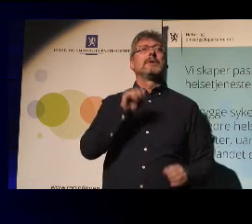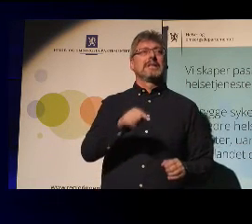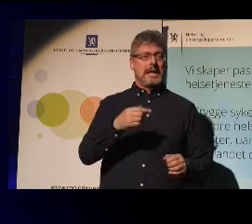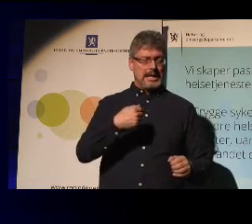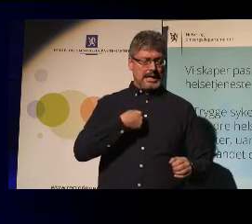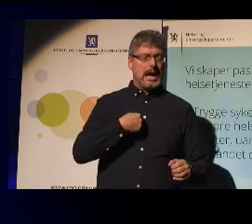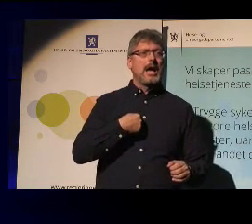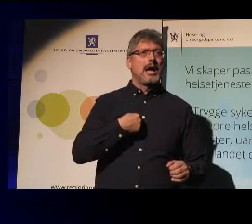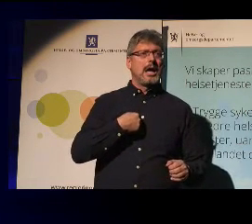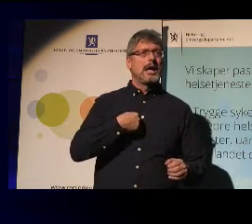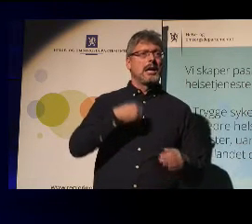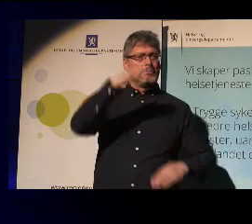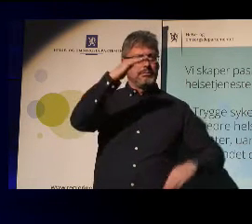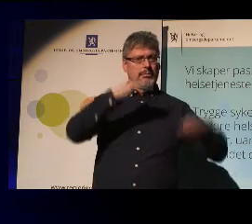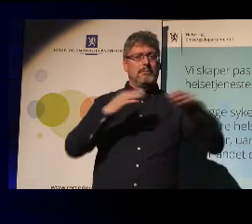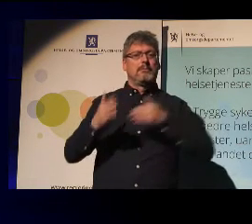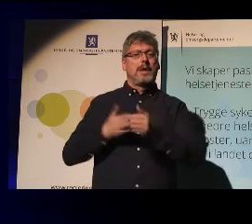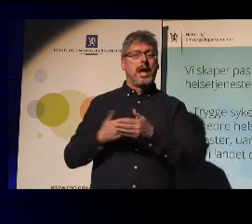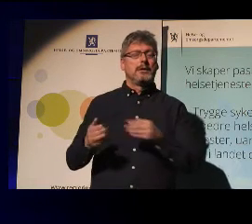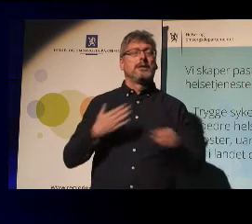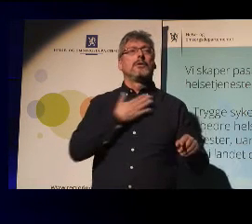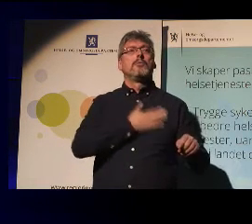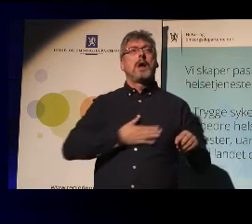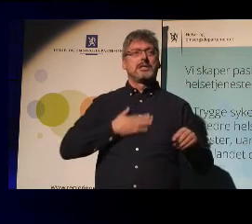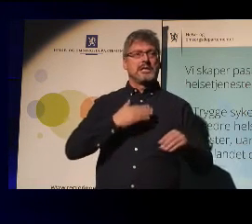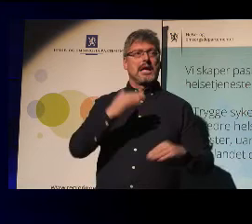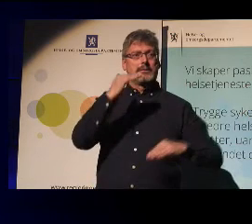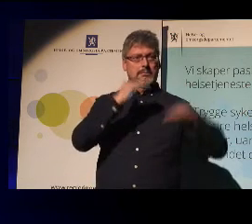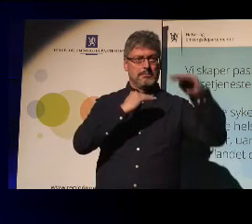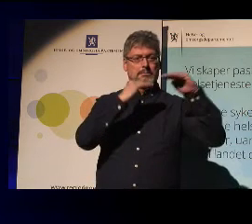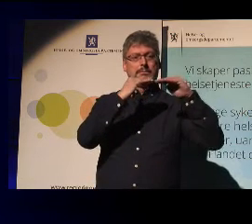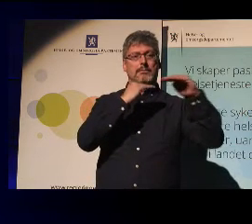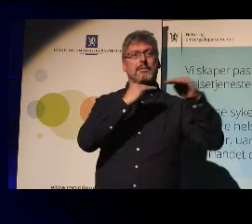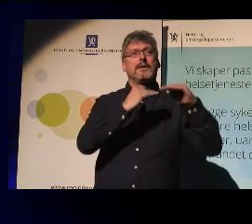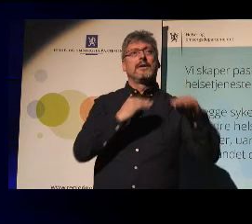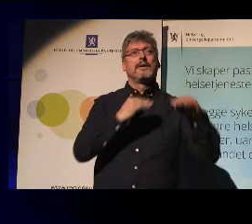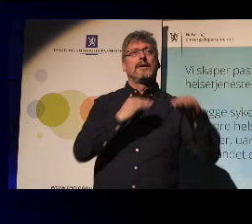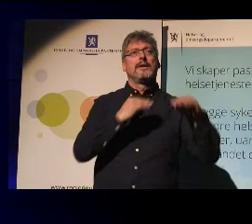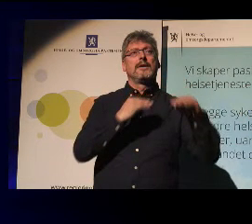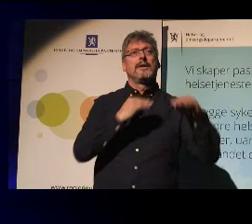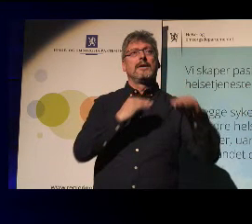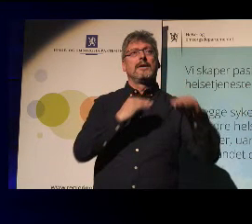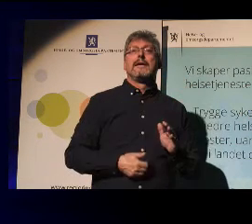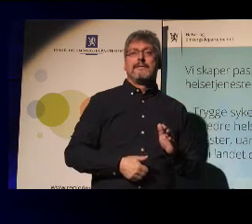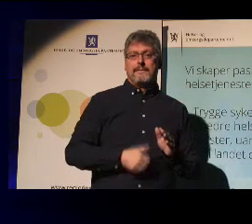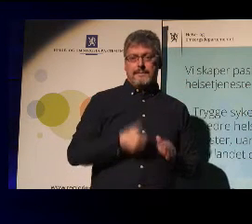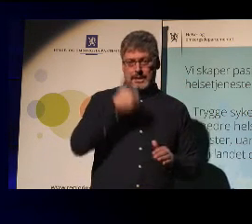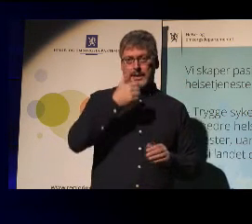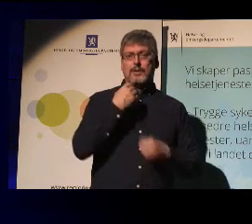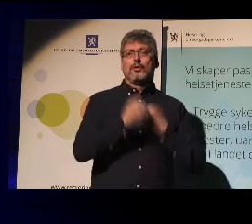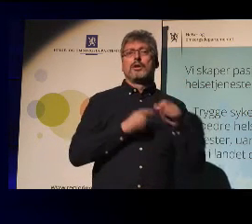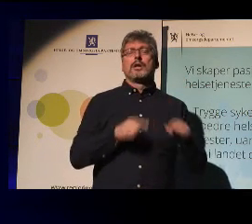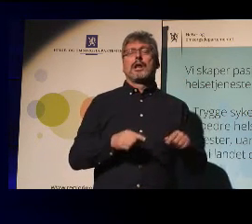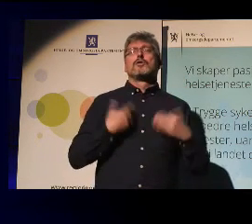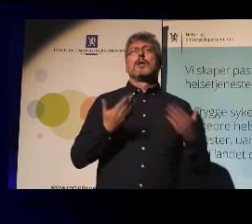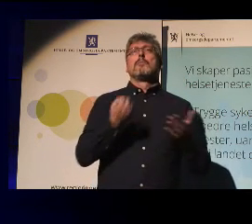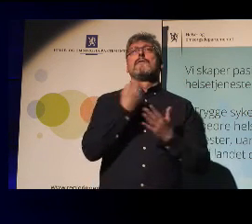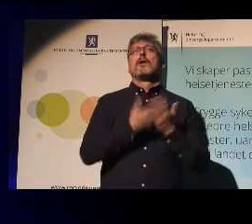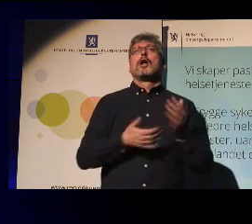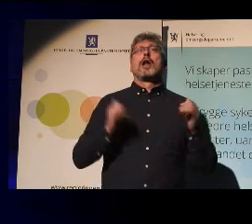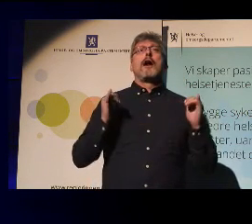likestiller behandler og pasient, og jeg mener at det er riktig å gjøre det. Og la meg forklare hvorfor.